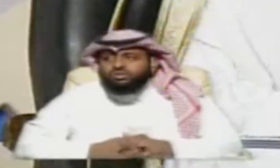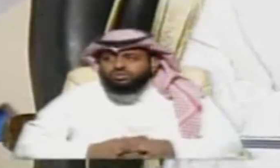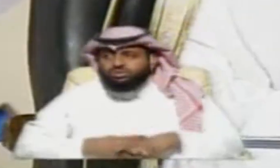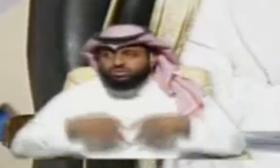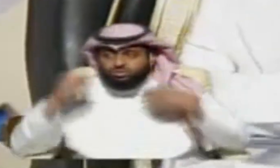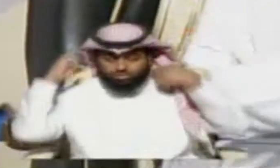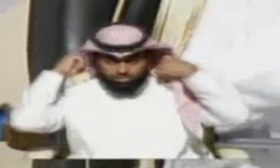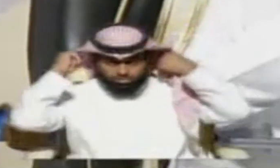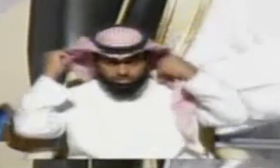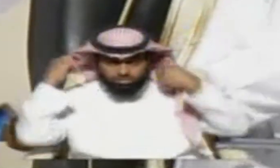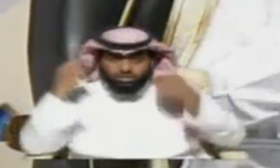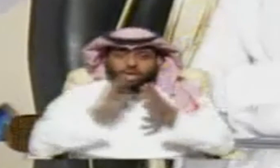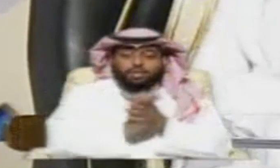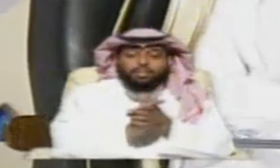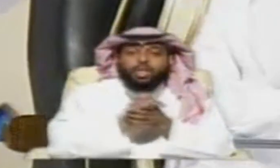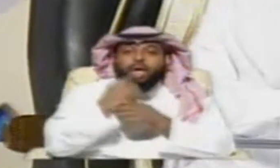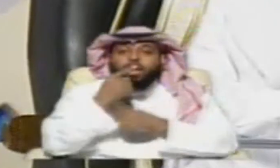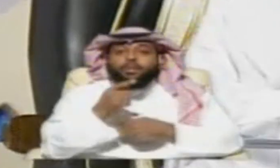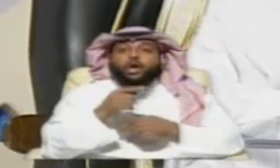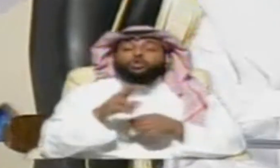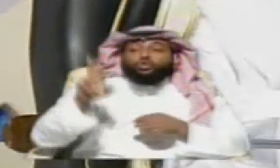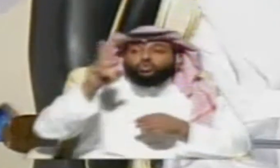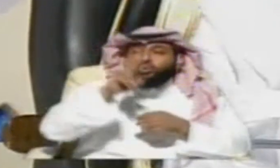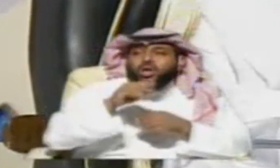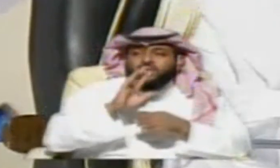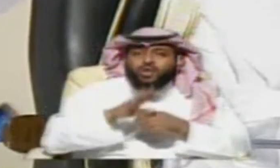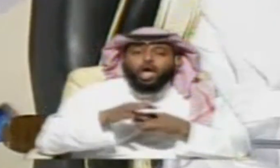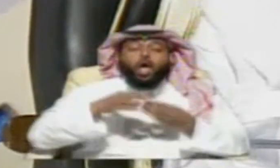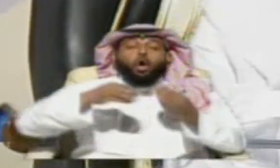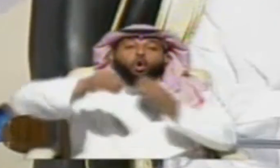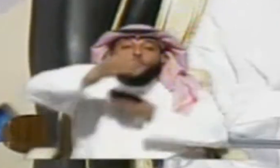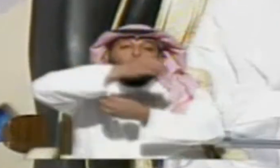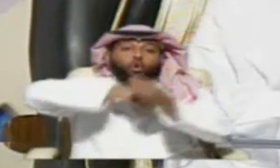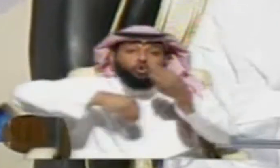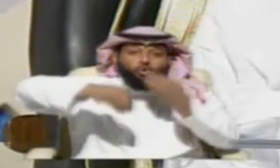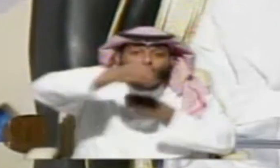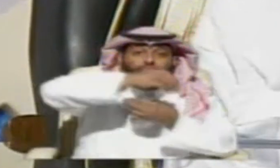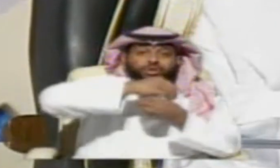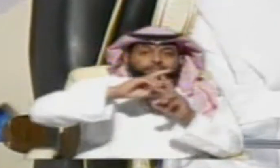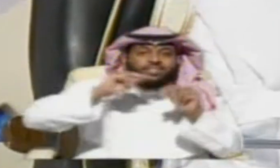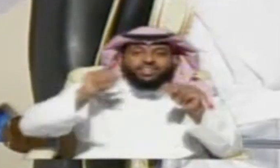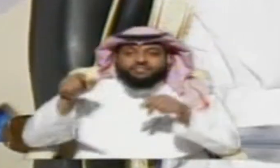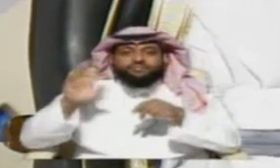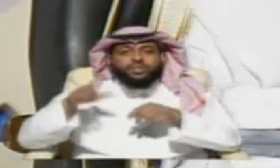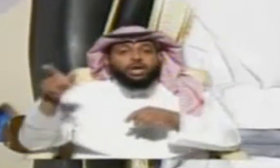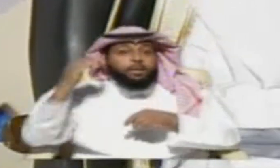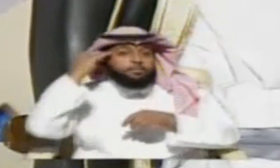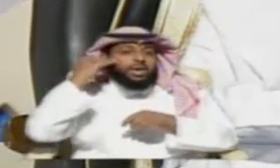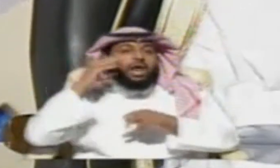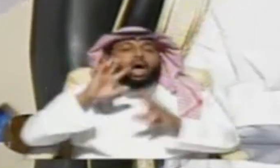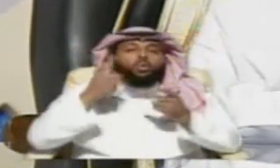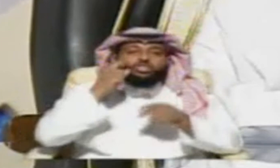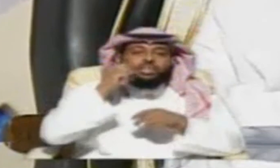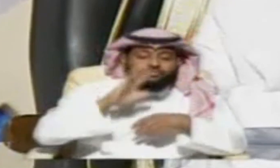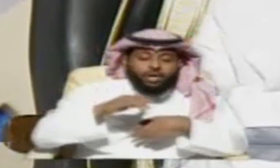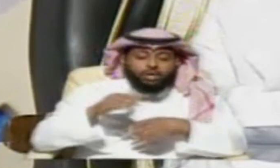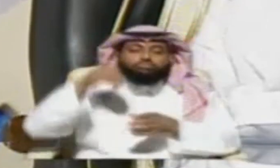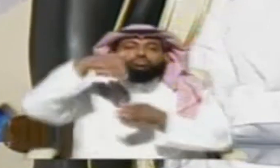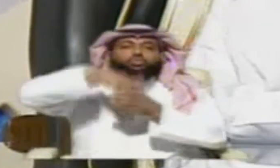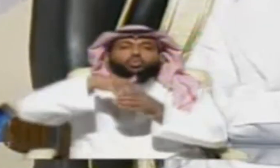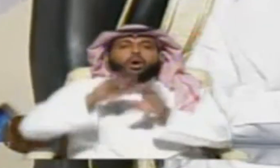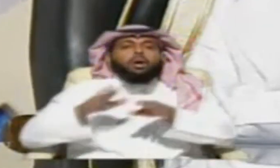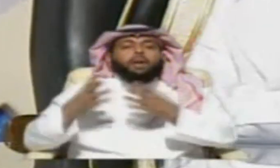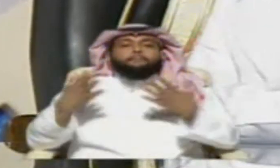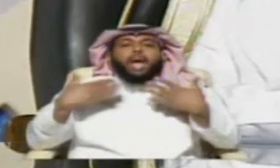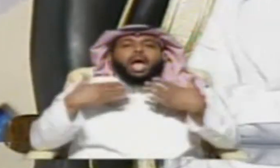العمل غير مشروع. الاكثار من أداء العمرة أثناء الإقامة في مكة هذا لم يكن من هدي النبي